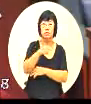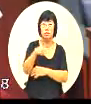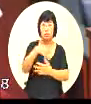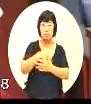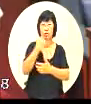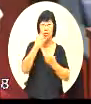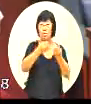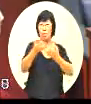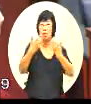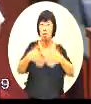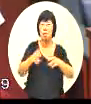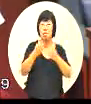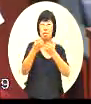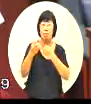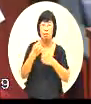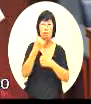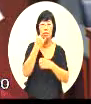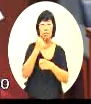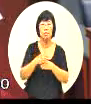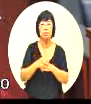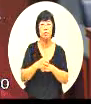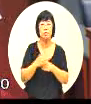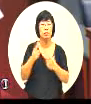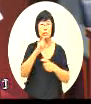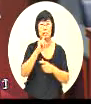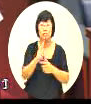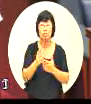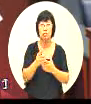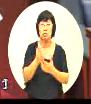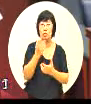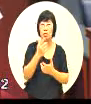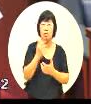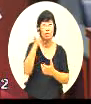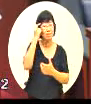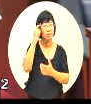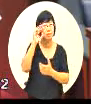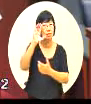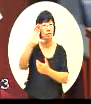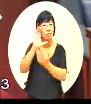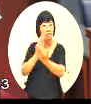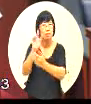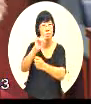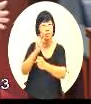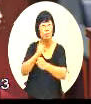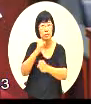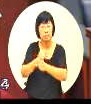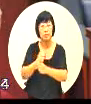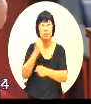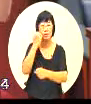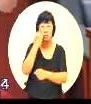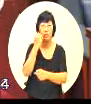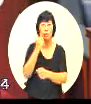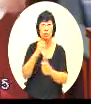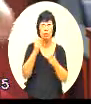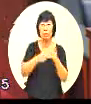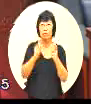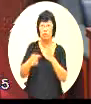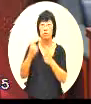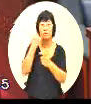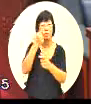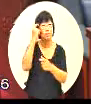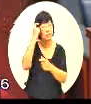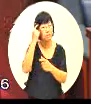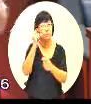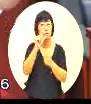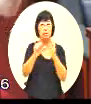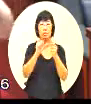快有一个也不能讲结论，说有一个方向。那我想企业他们在投资布局，有时候是五年、十年、二十年，